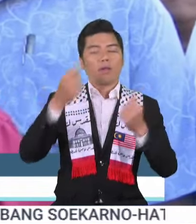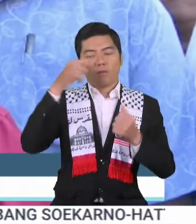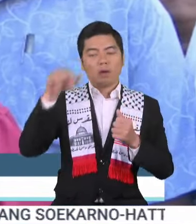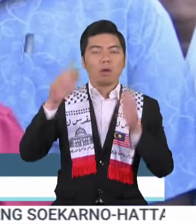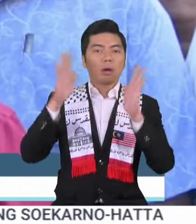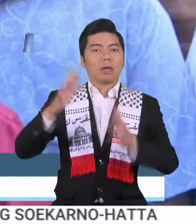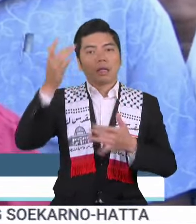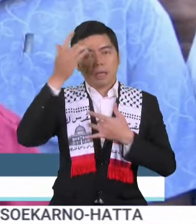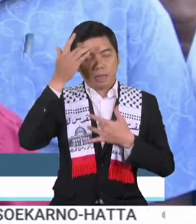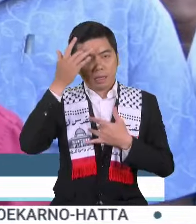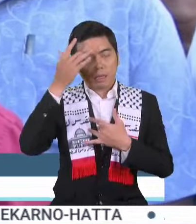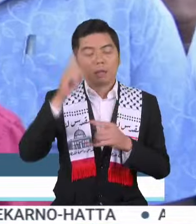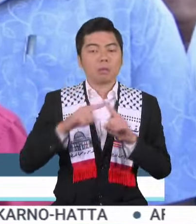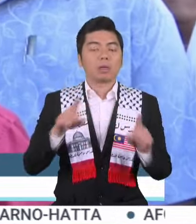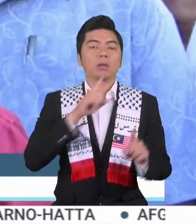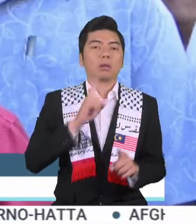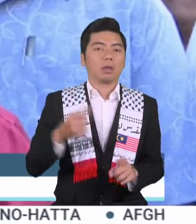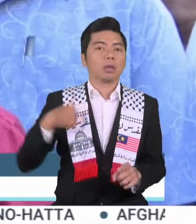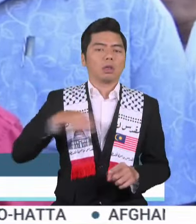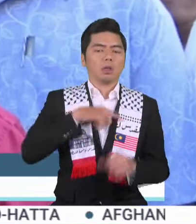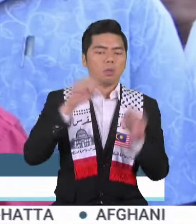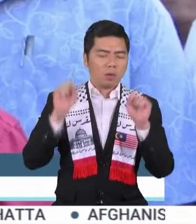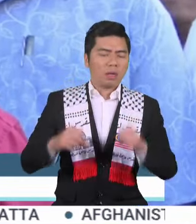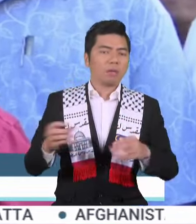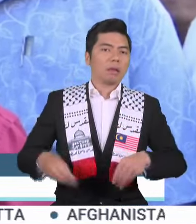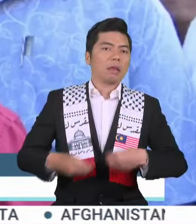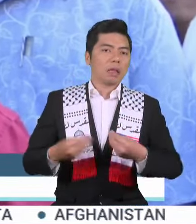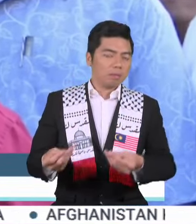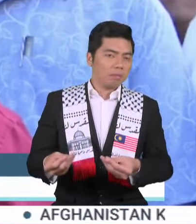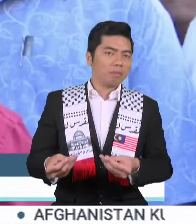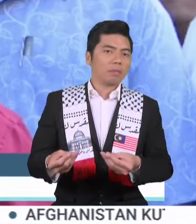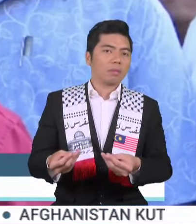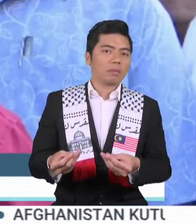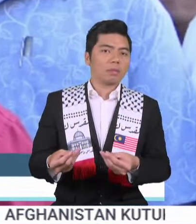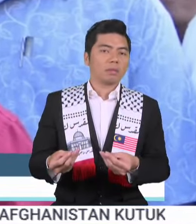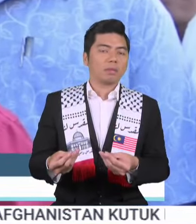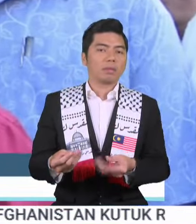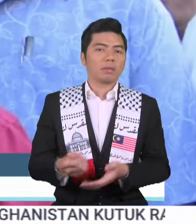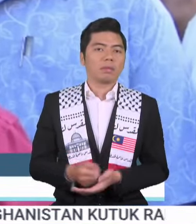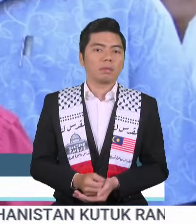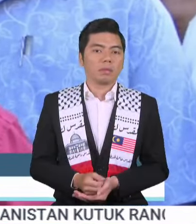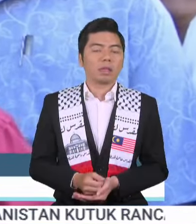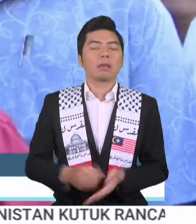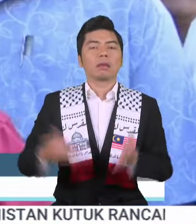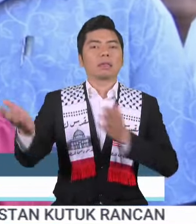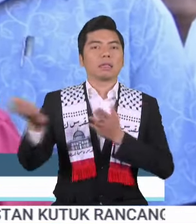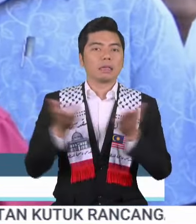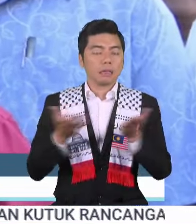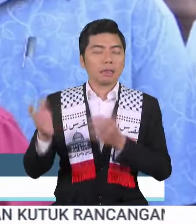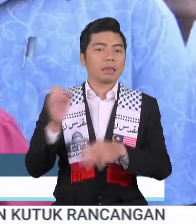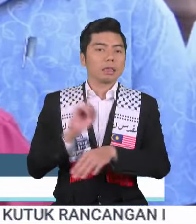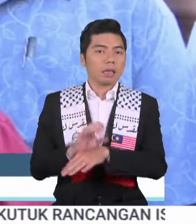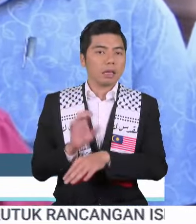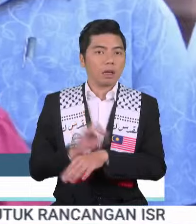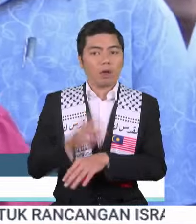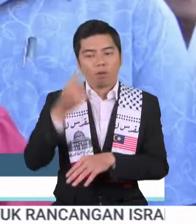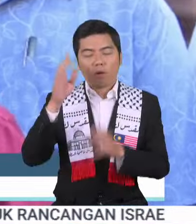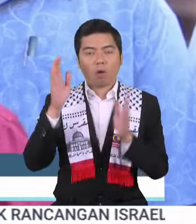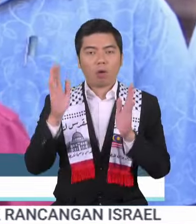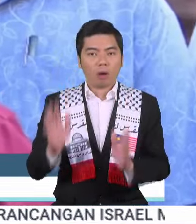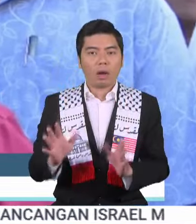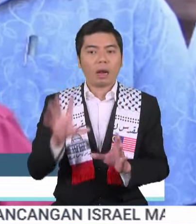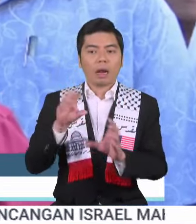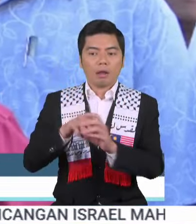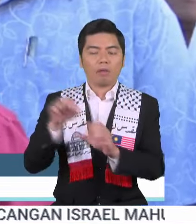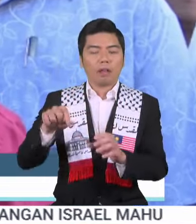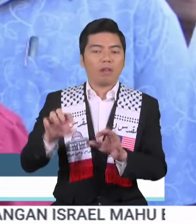pesakit tetapi sebenarnya kita boleh juga melakukan khidmat kesihatan itu kepada warga dalam